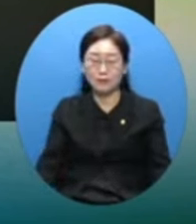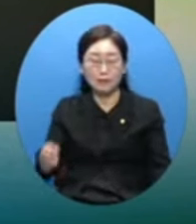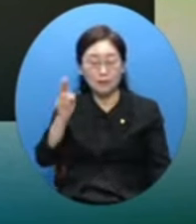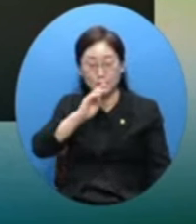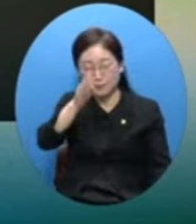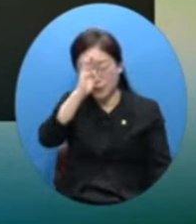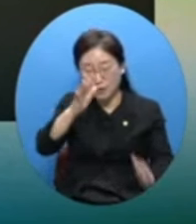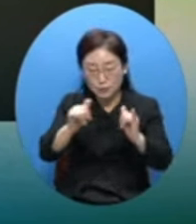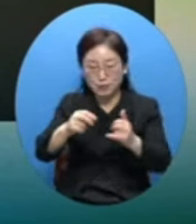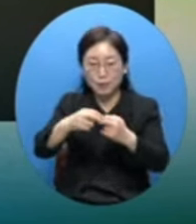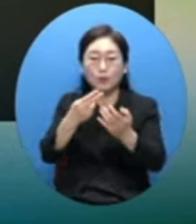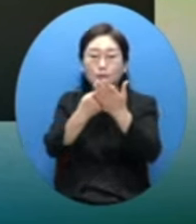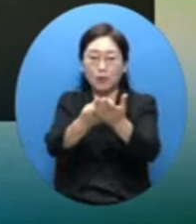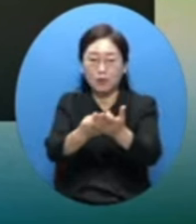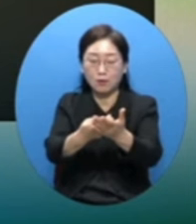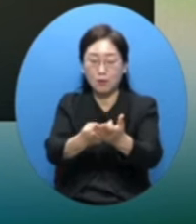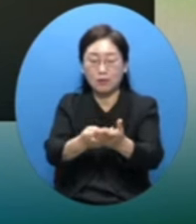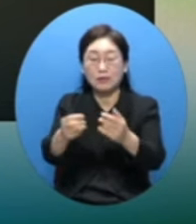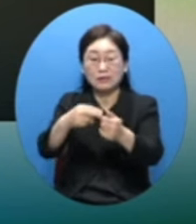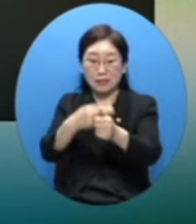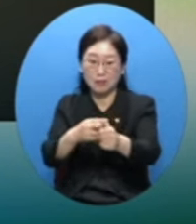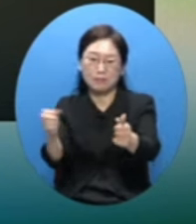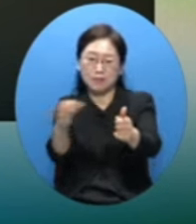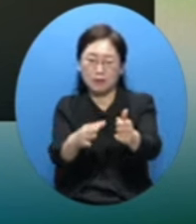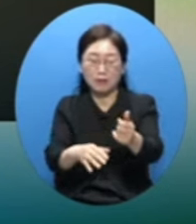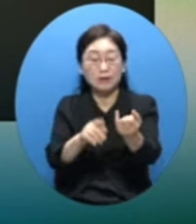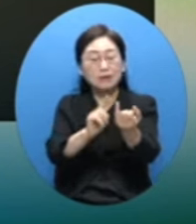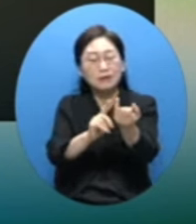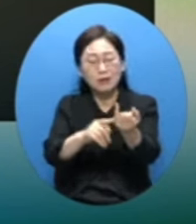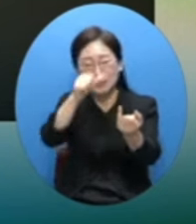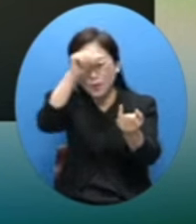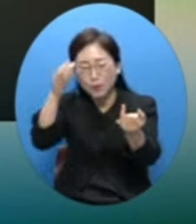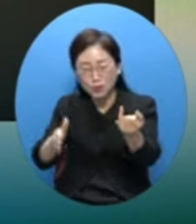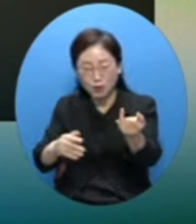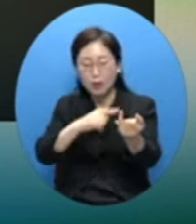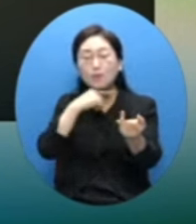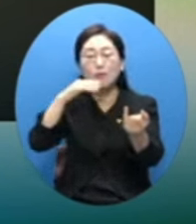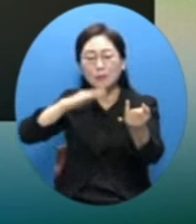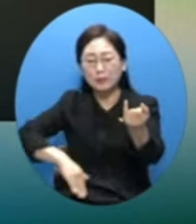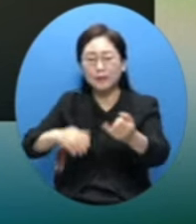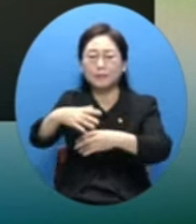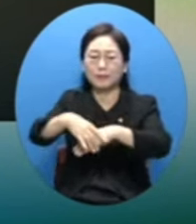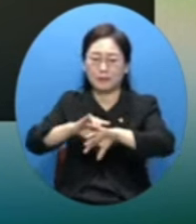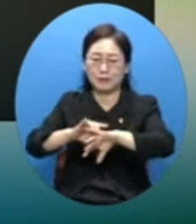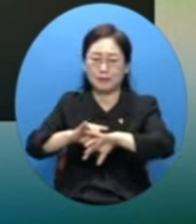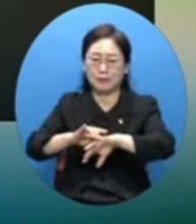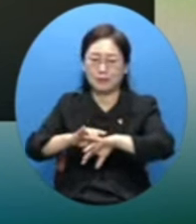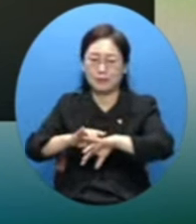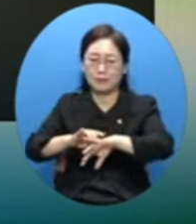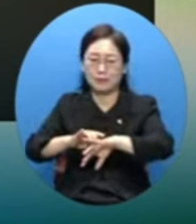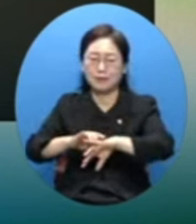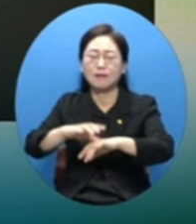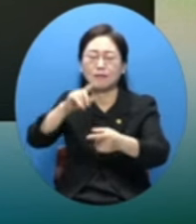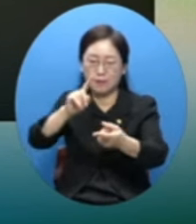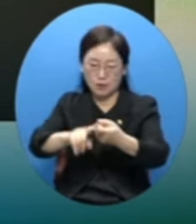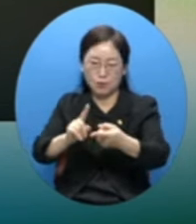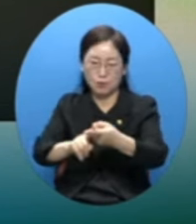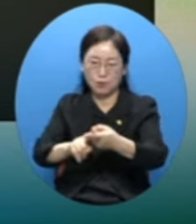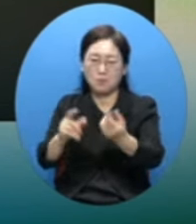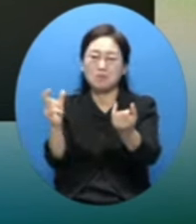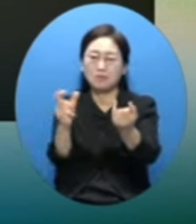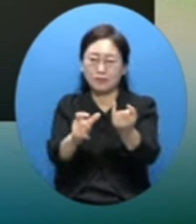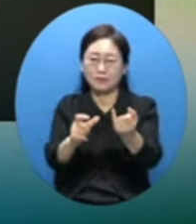들어갔는데 의사가 말하기를 평생 목 아내를 쓸 수 없는 마비된 상태로 살아가야 된다고